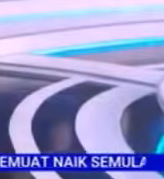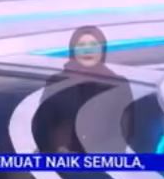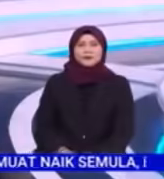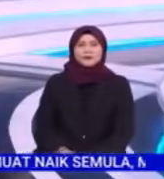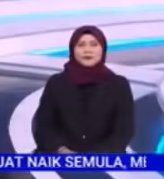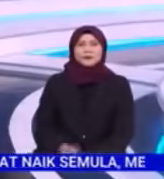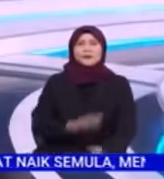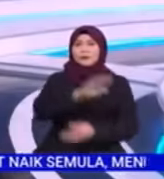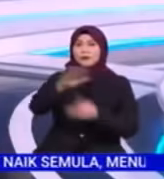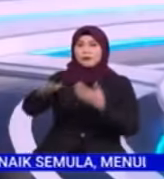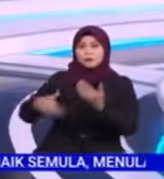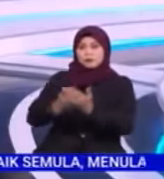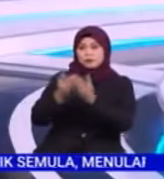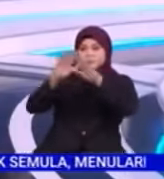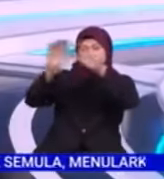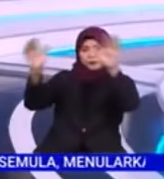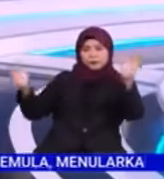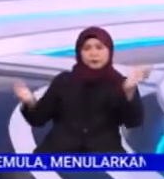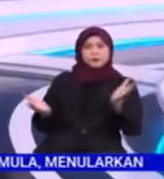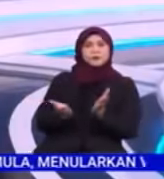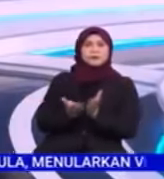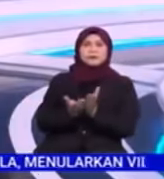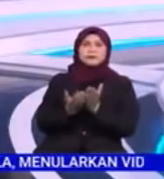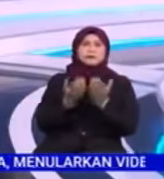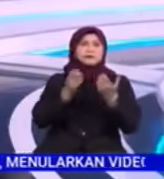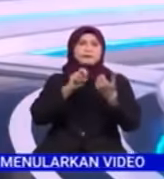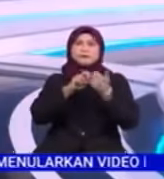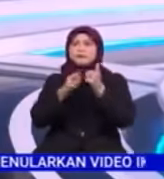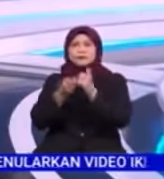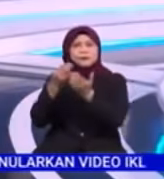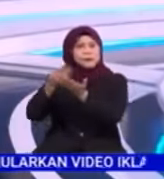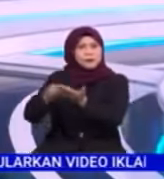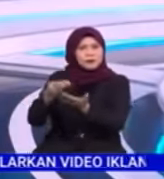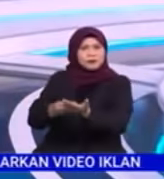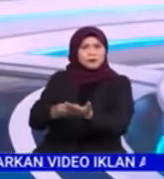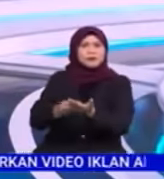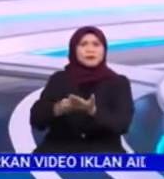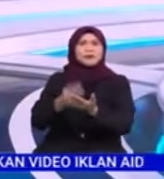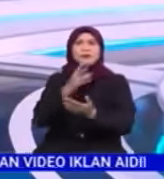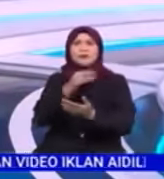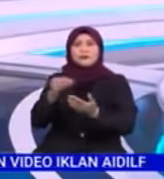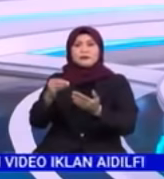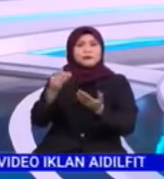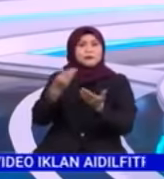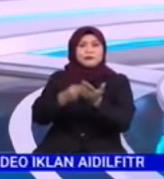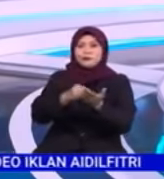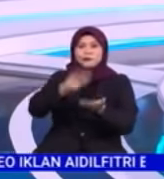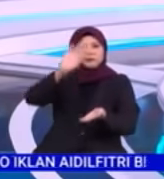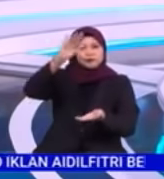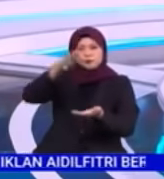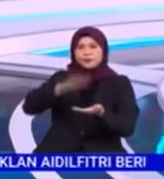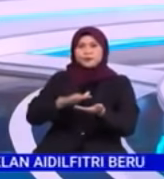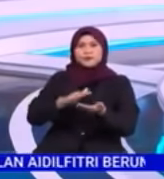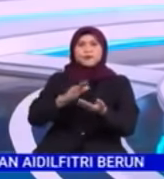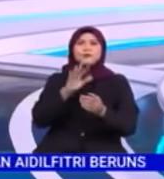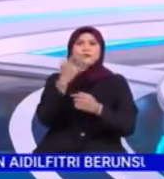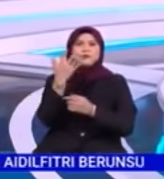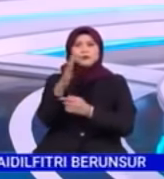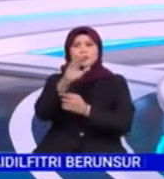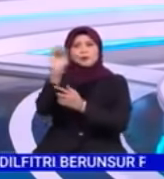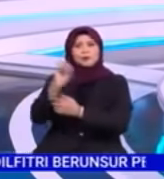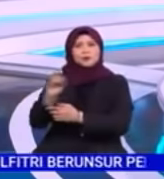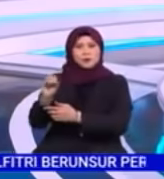seluruh dunia menghadapi ke kau non-keuangan saja mengalami defisit besar sehingga mencegah